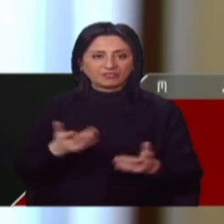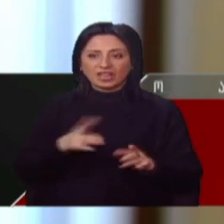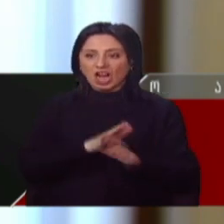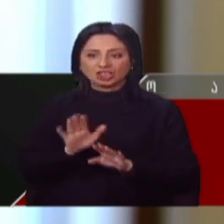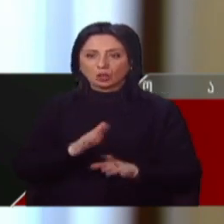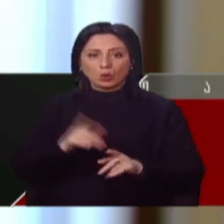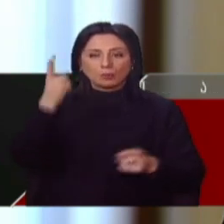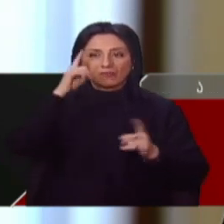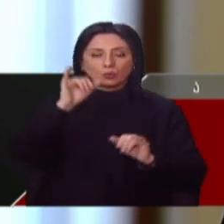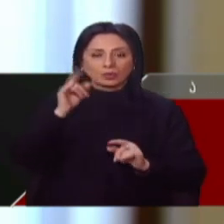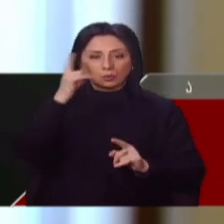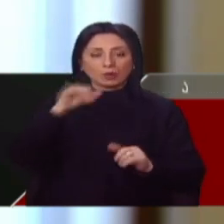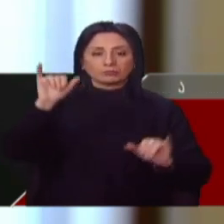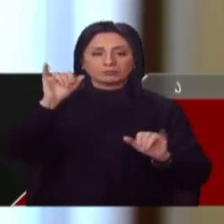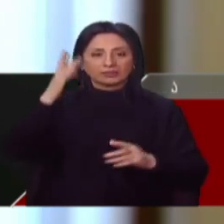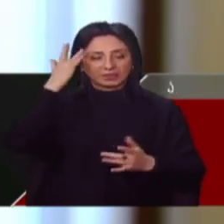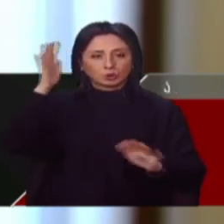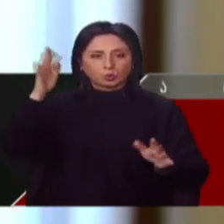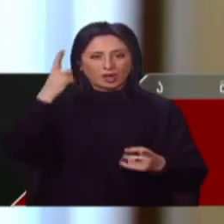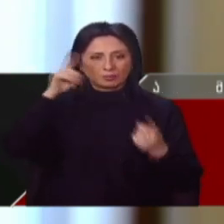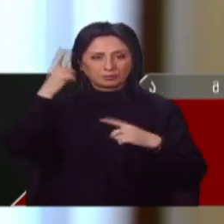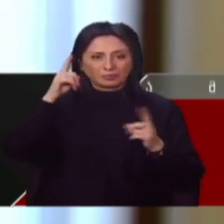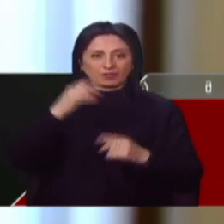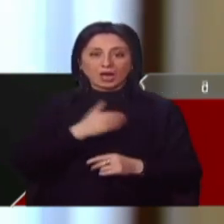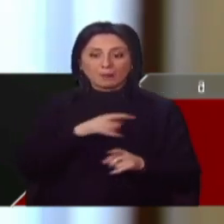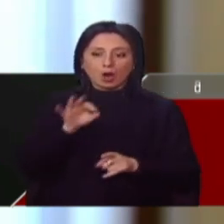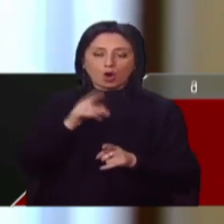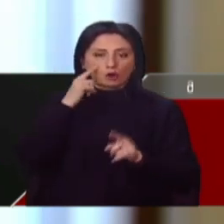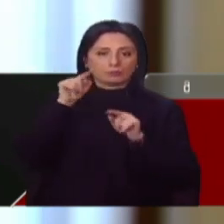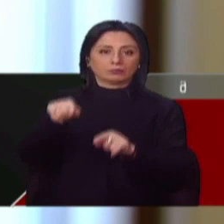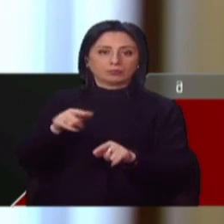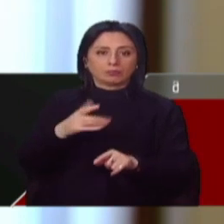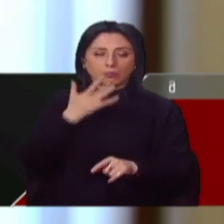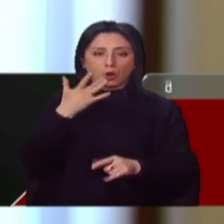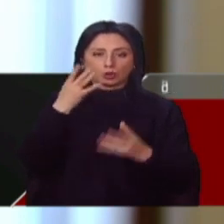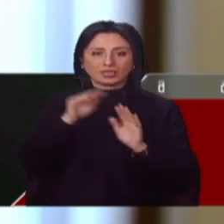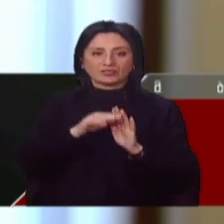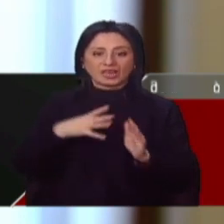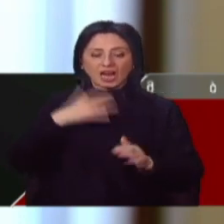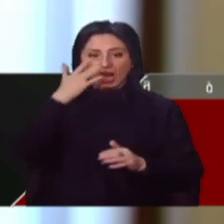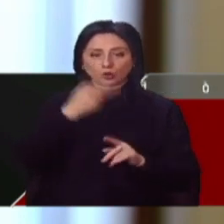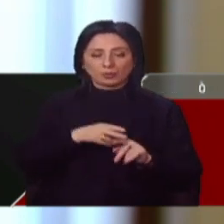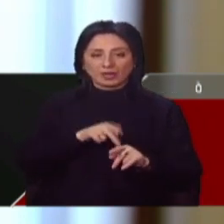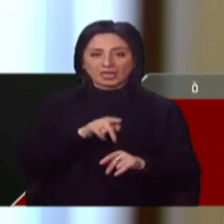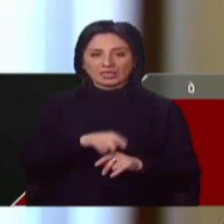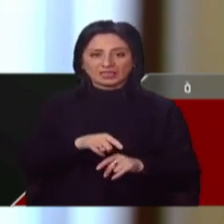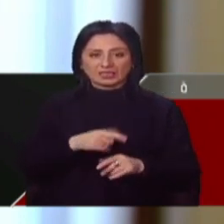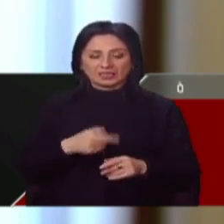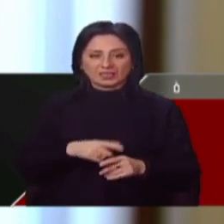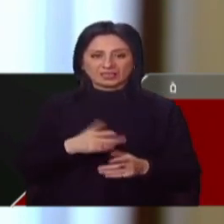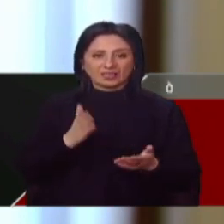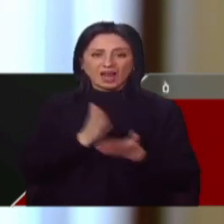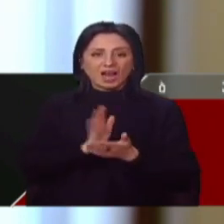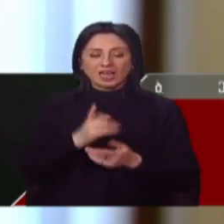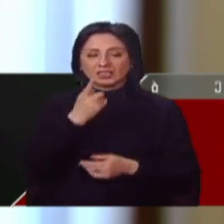შეასრულა, ეხლა მოიგონა რაღაცა სისულელე და უნდა რომ ამაზე შექმნას პოლიტიკურ დღესასწრი. Ქართული ოცნების ეს ქმედება არ